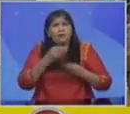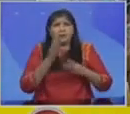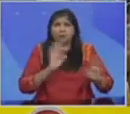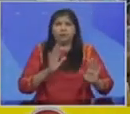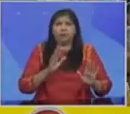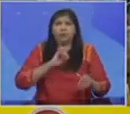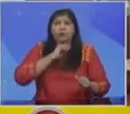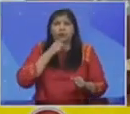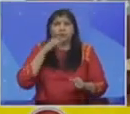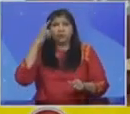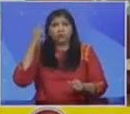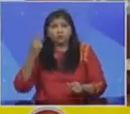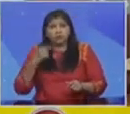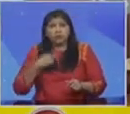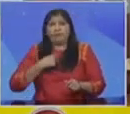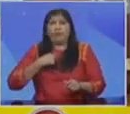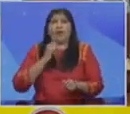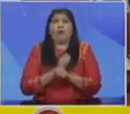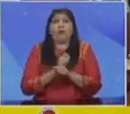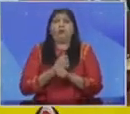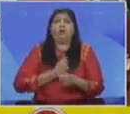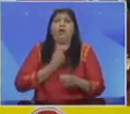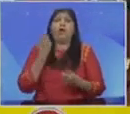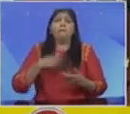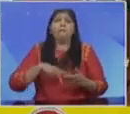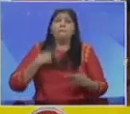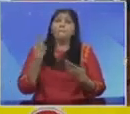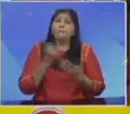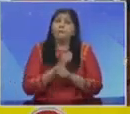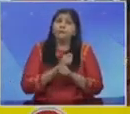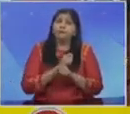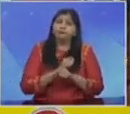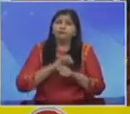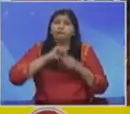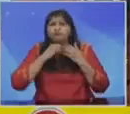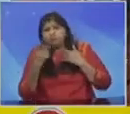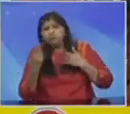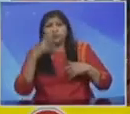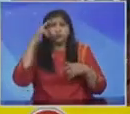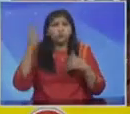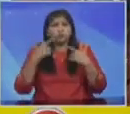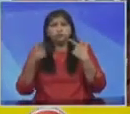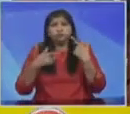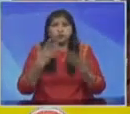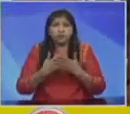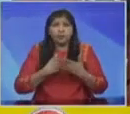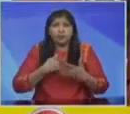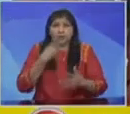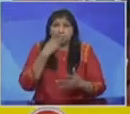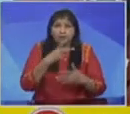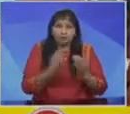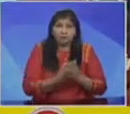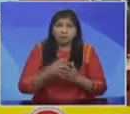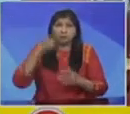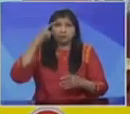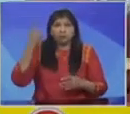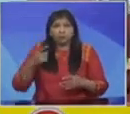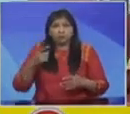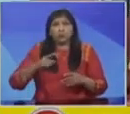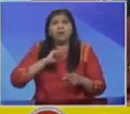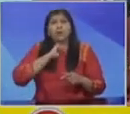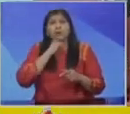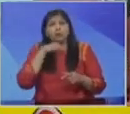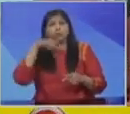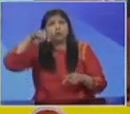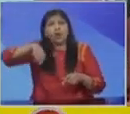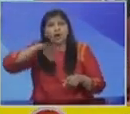मैं देश के युवाओं में इनोवेटिव स्पिरिट देखता हूं, तो मुझे लगता है कि हमारे युवाओं